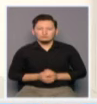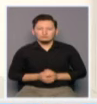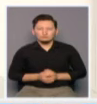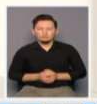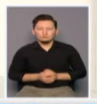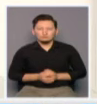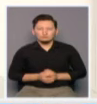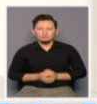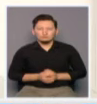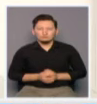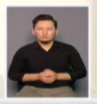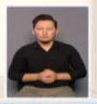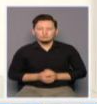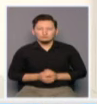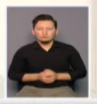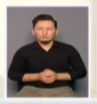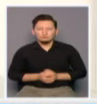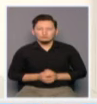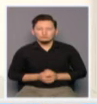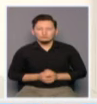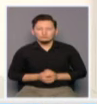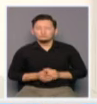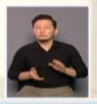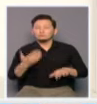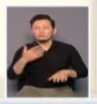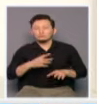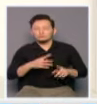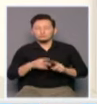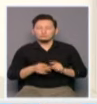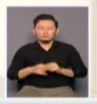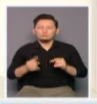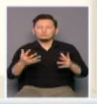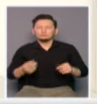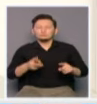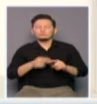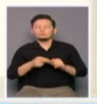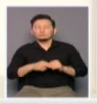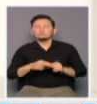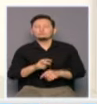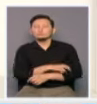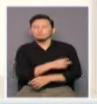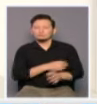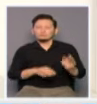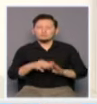полового члена. Но раньше все это было. Сейчас в данный момент у молодых мам и более